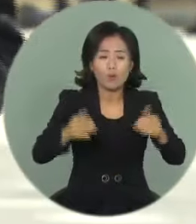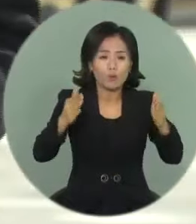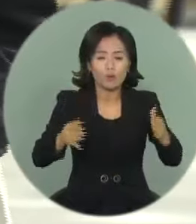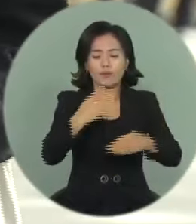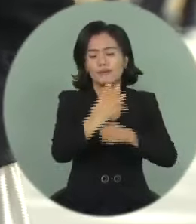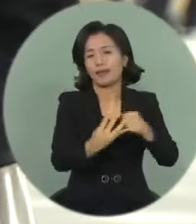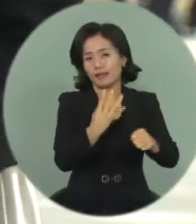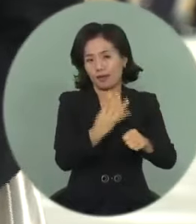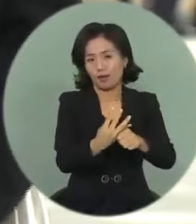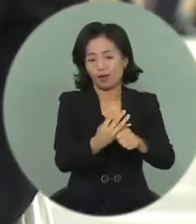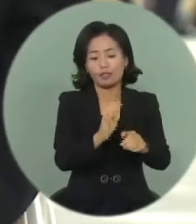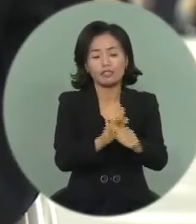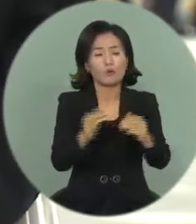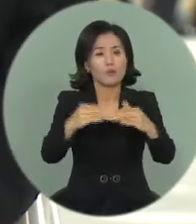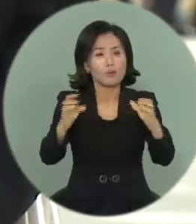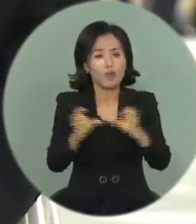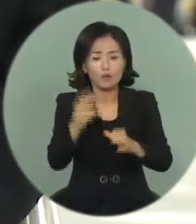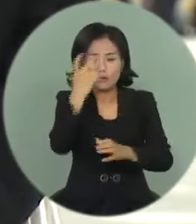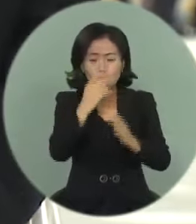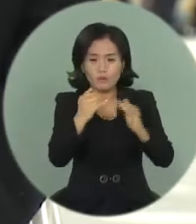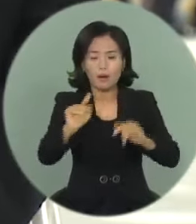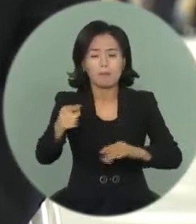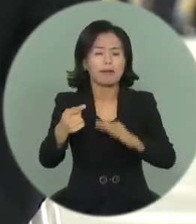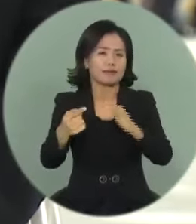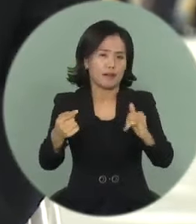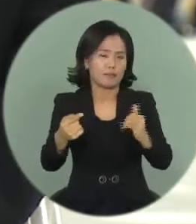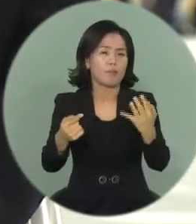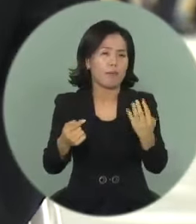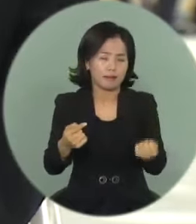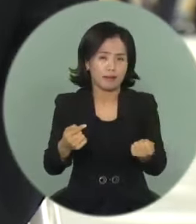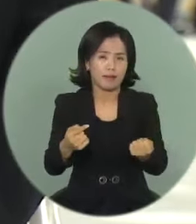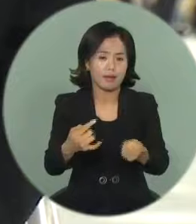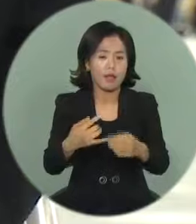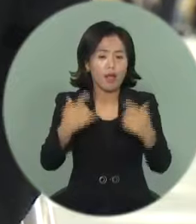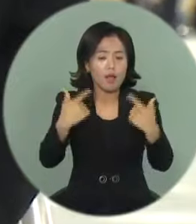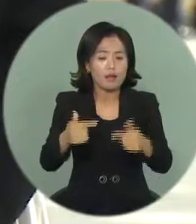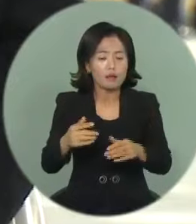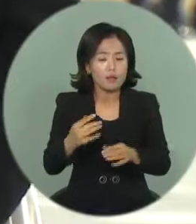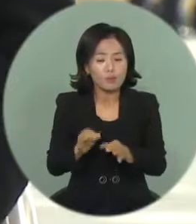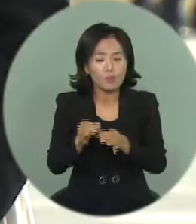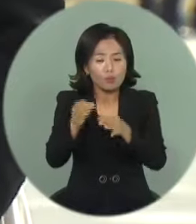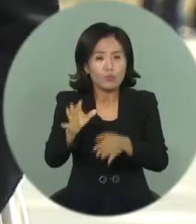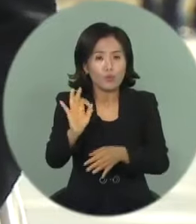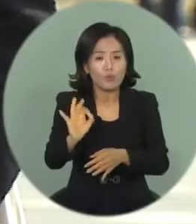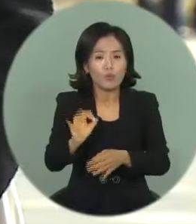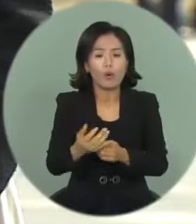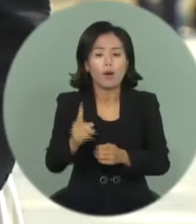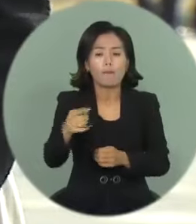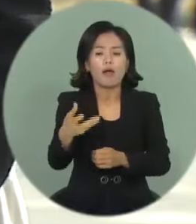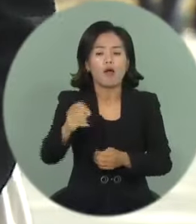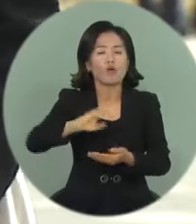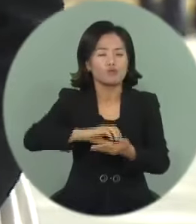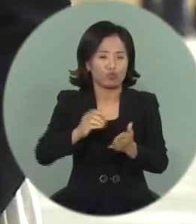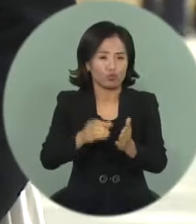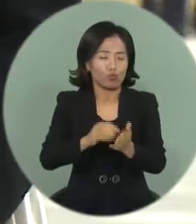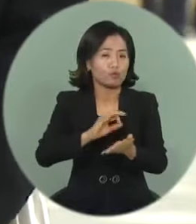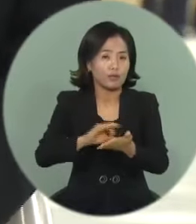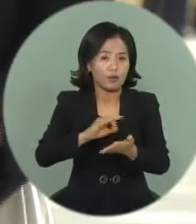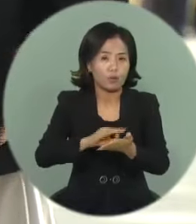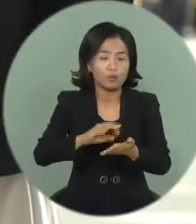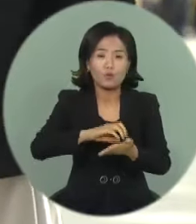4년 지원단을 포함한 조사 인력도 100명에 가깝습니다 매년 투입된 예산만 수억 만게는 100억원 규모입니다